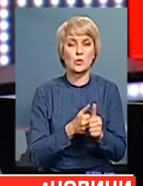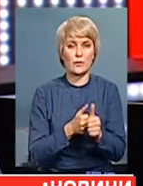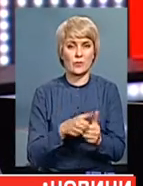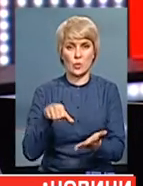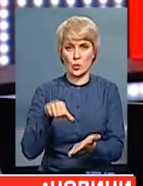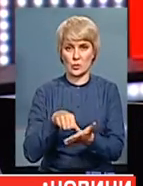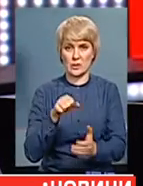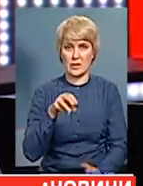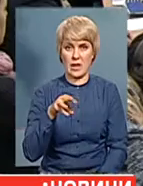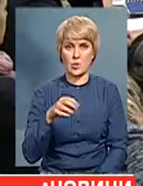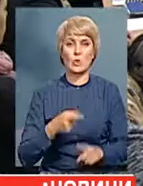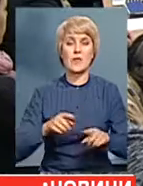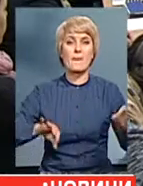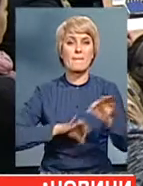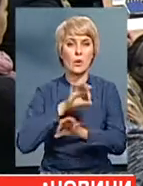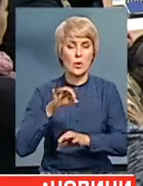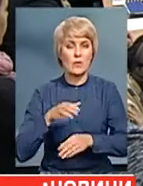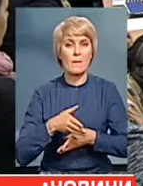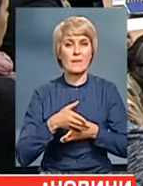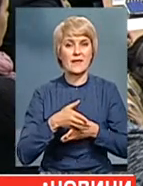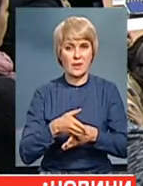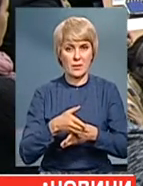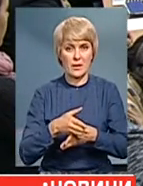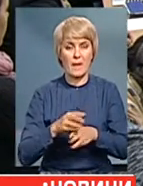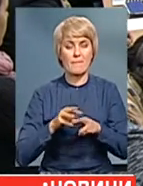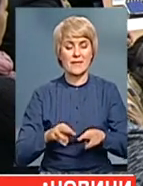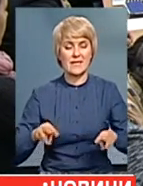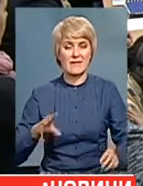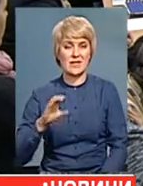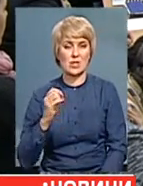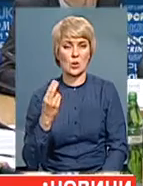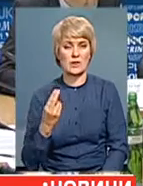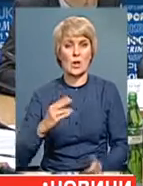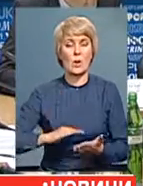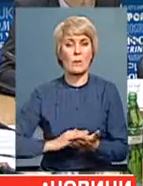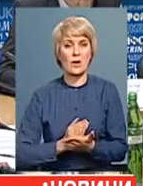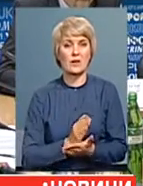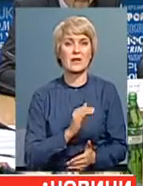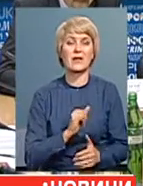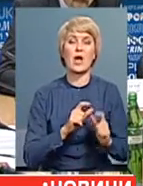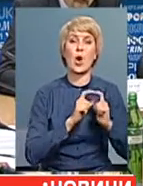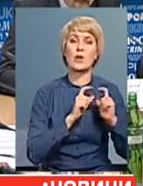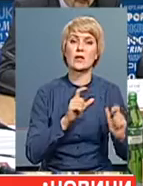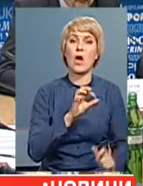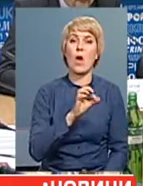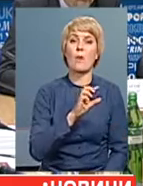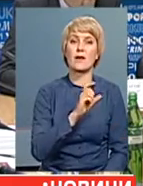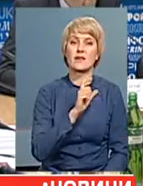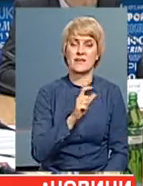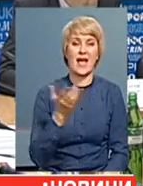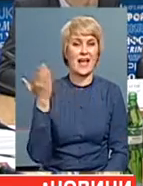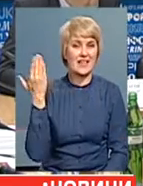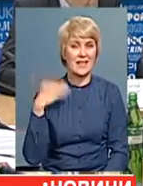Міністерство соціальної політики та координатор проєктів ОБСЄ в Україні. Раніше про реабілітацію українських бійців дбали волонтери